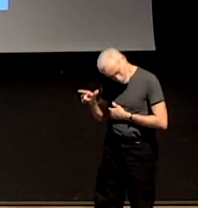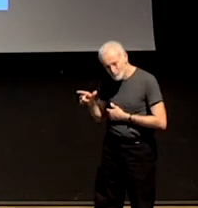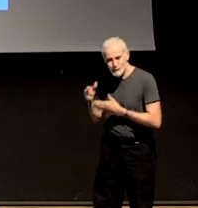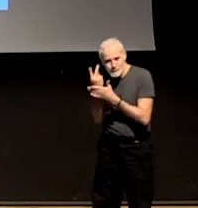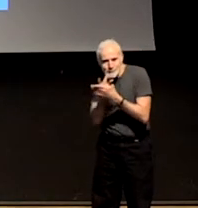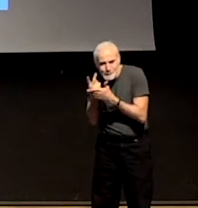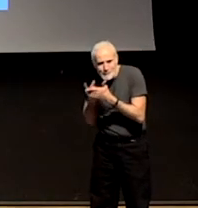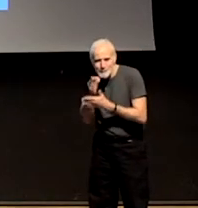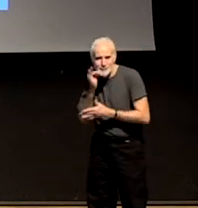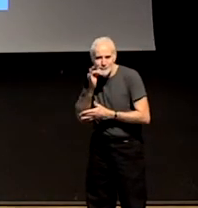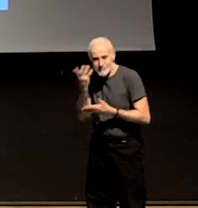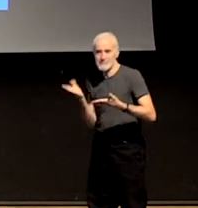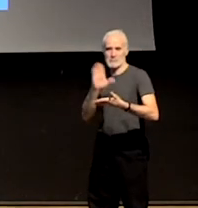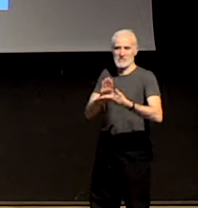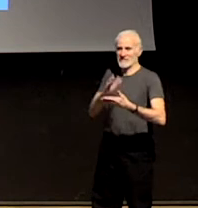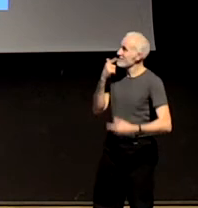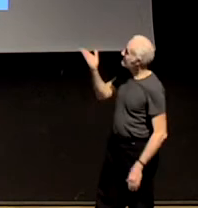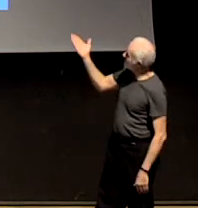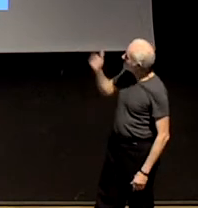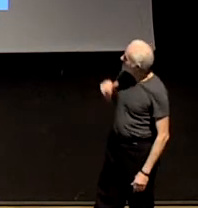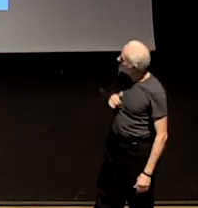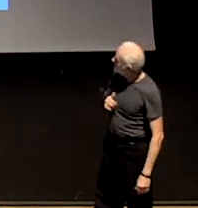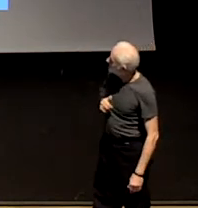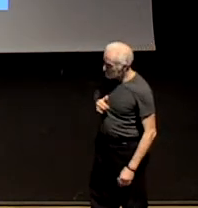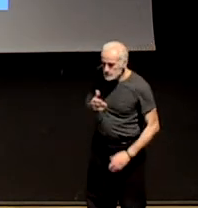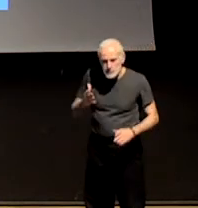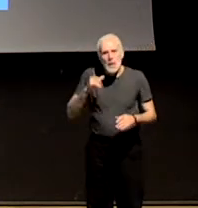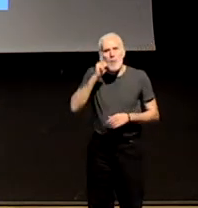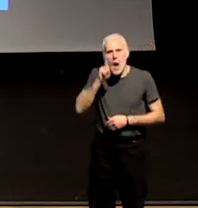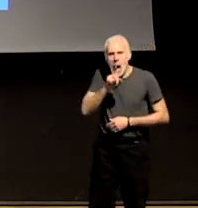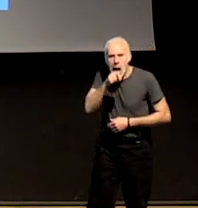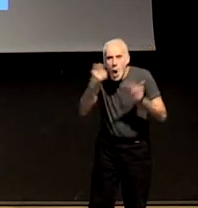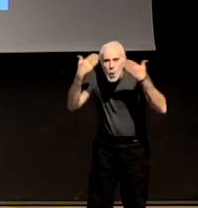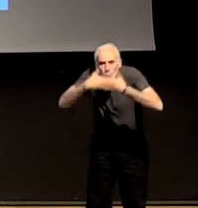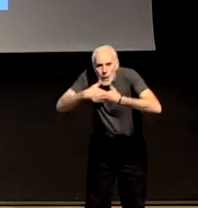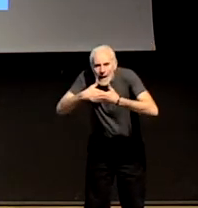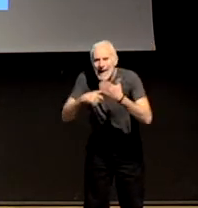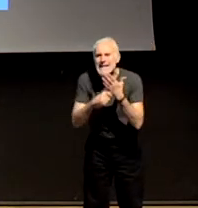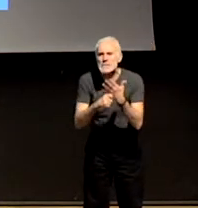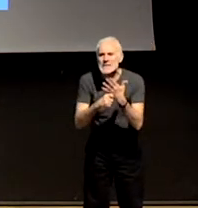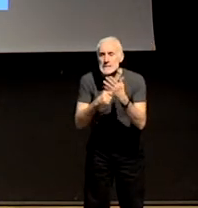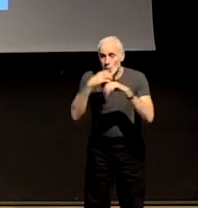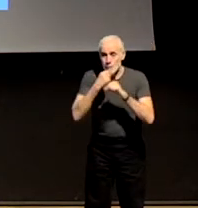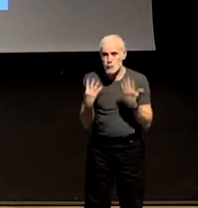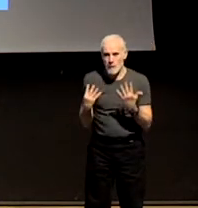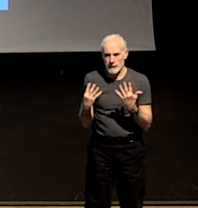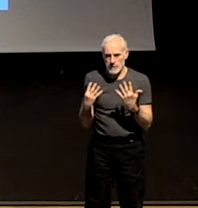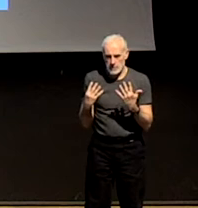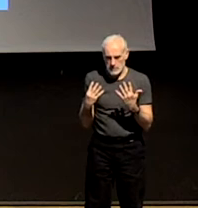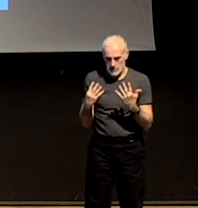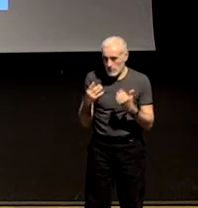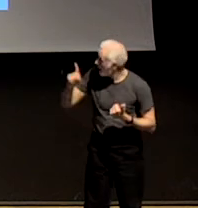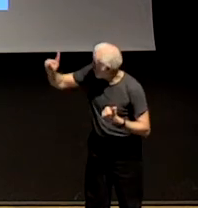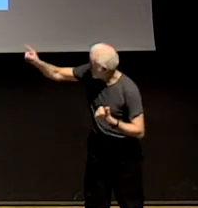cette image où l'on retrouve bel et les neuf espèces de rapaces nocturnes dont nous allons parler les